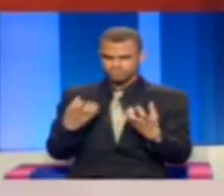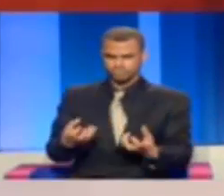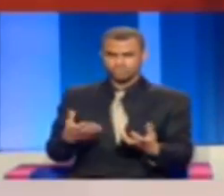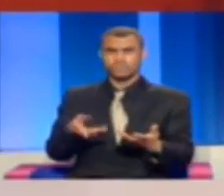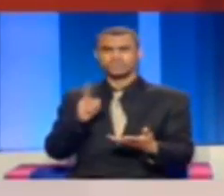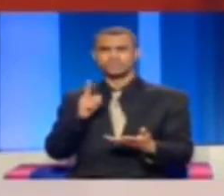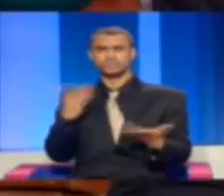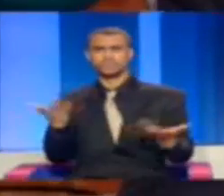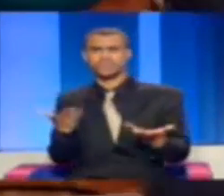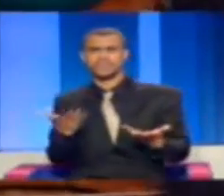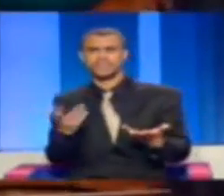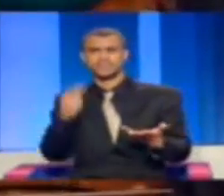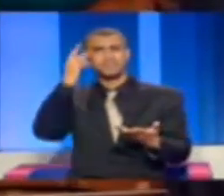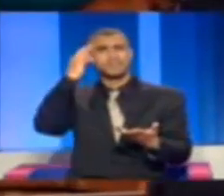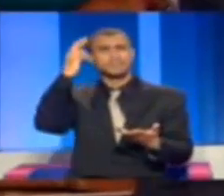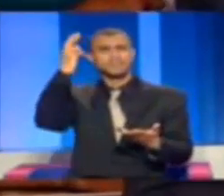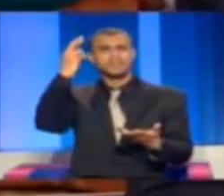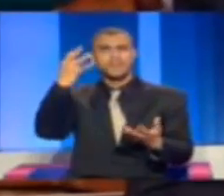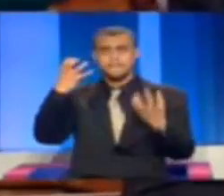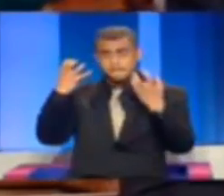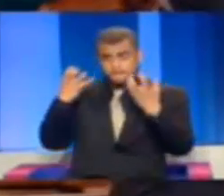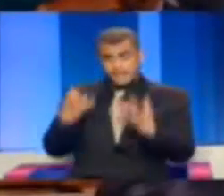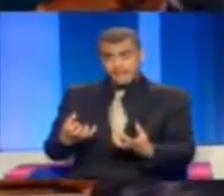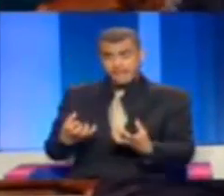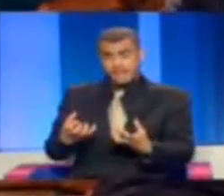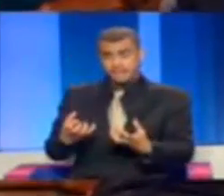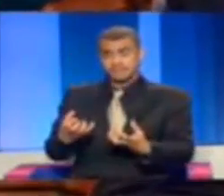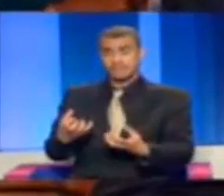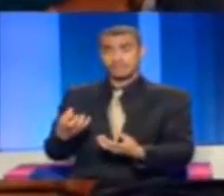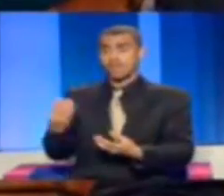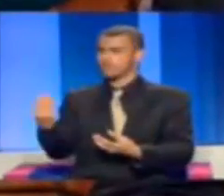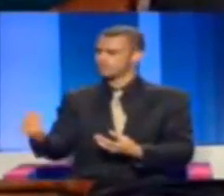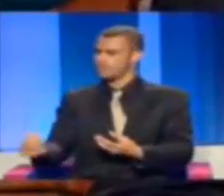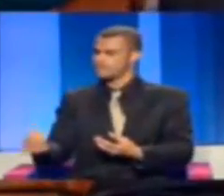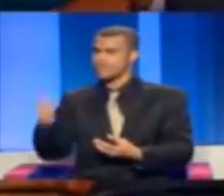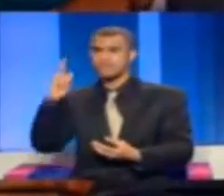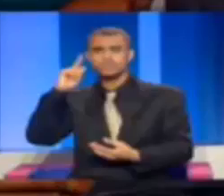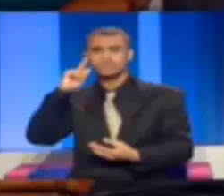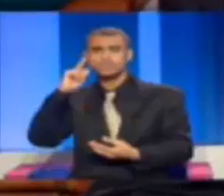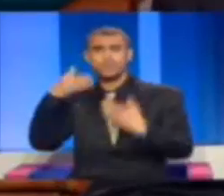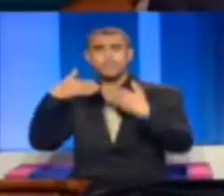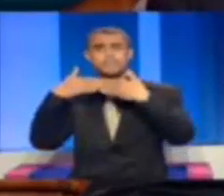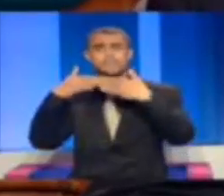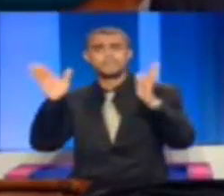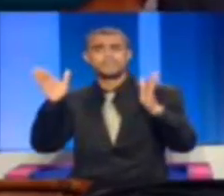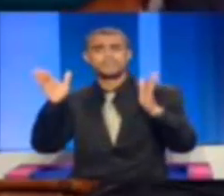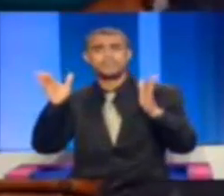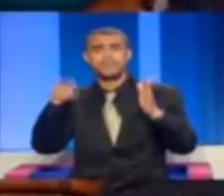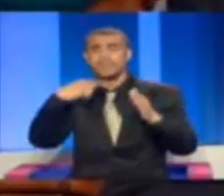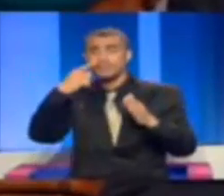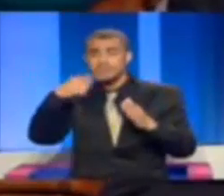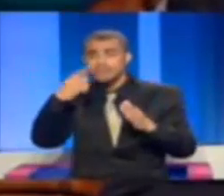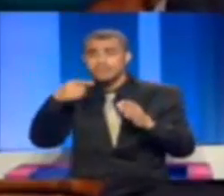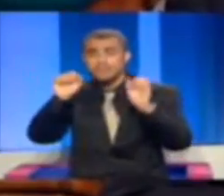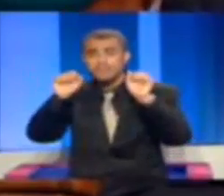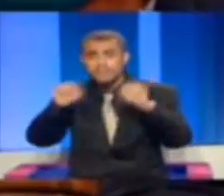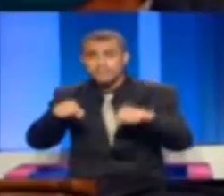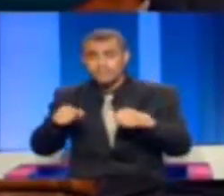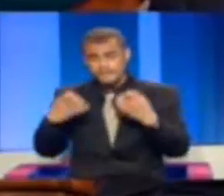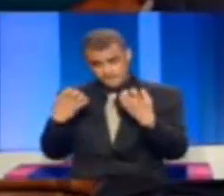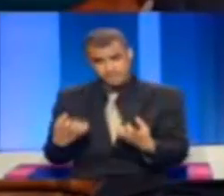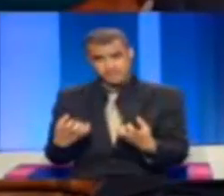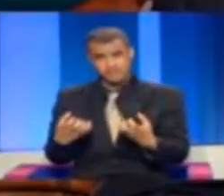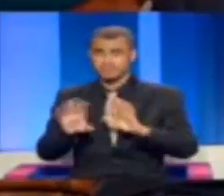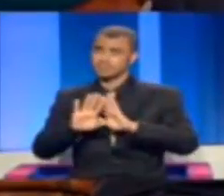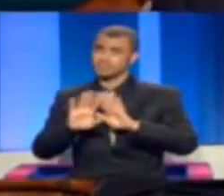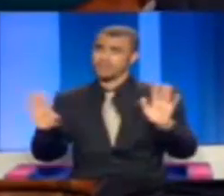هاد العائلة اليوم ماذا تطالب؟ يعني احلامها بسيطه جدا، بغات ولدها يقول لها بابا بغات ولدها يتكلم، واش حنا عاجزون